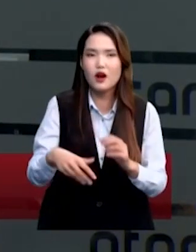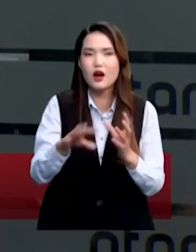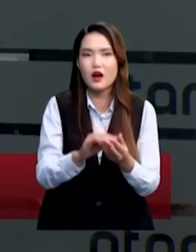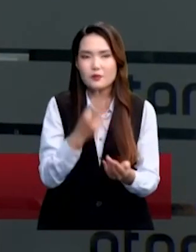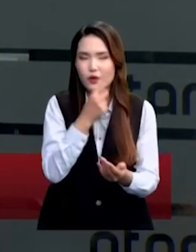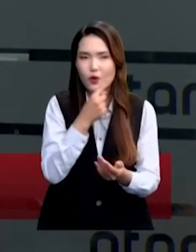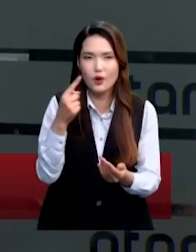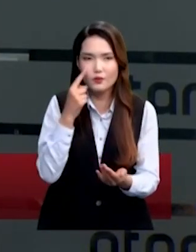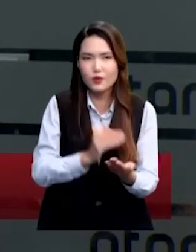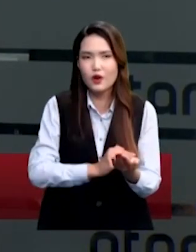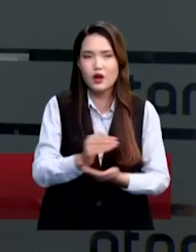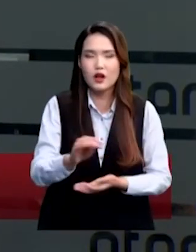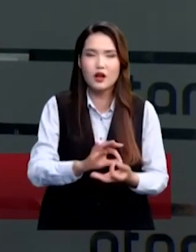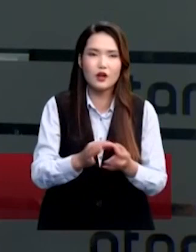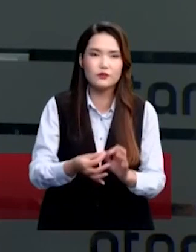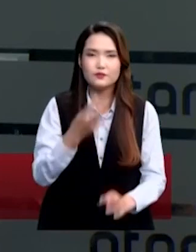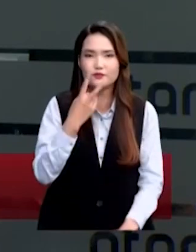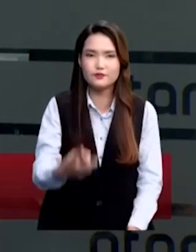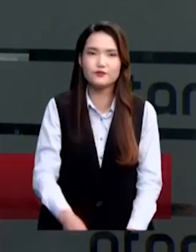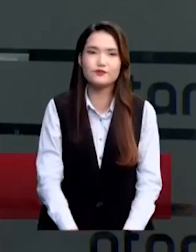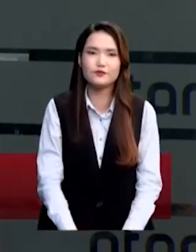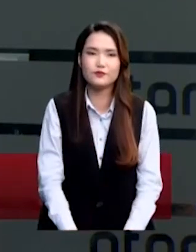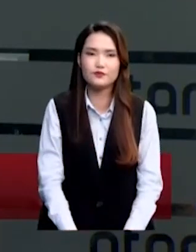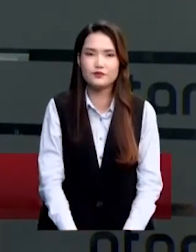көз жеткізді. Толығырақ тілші тарқатады.